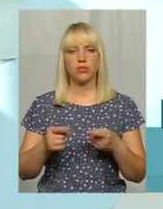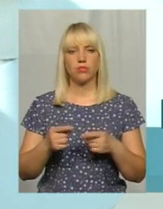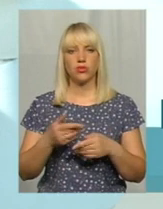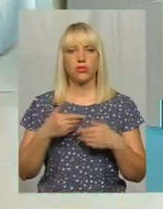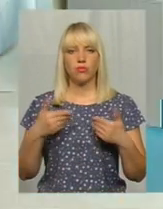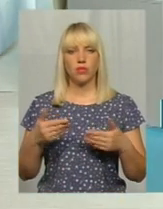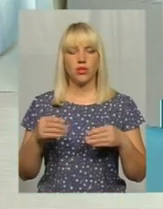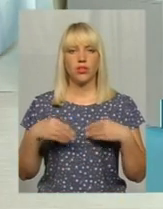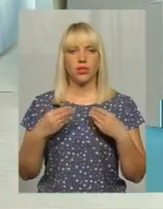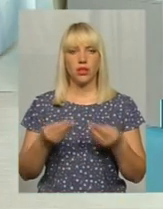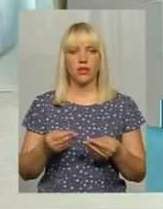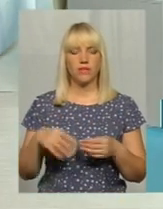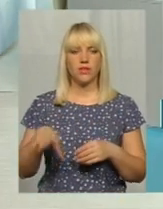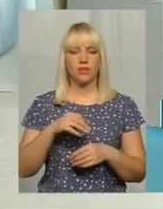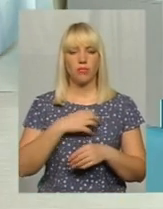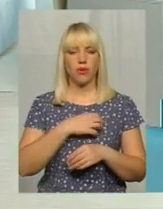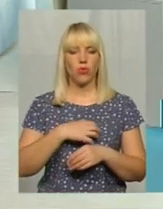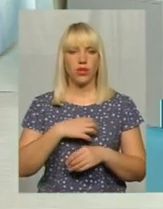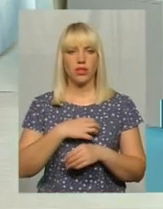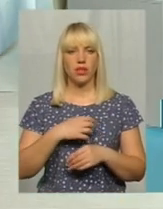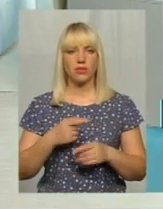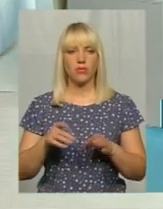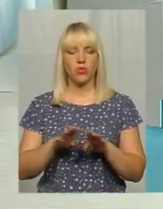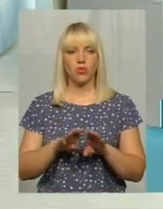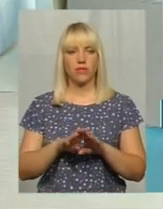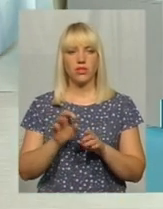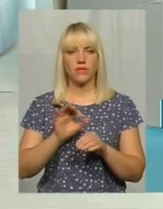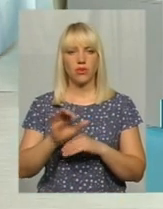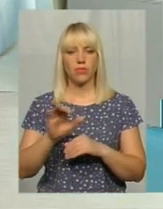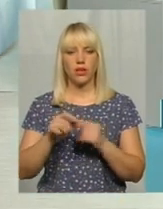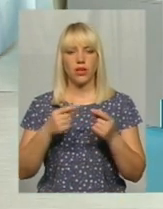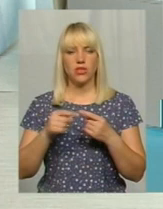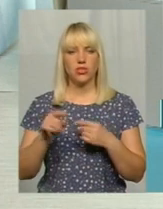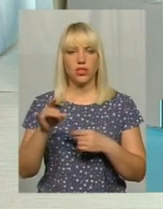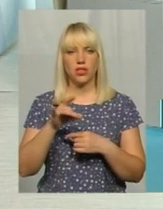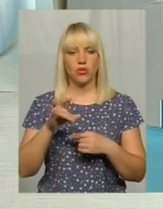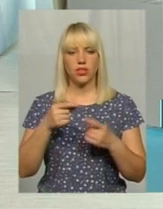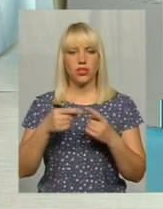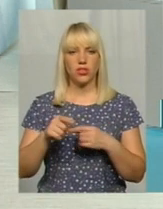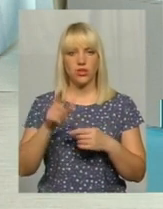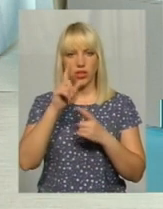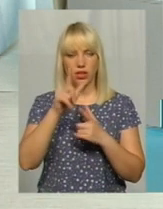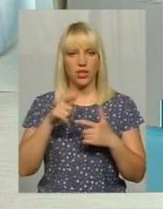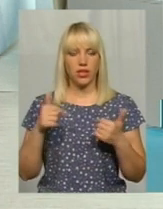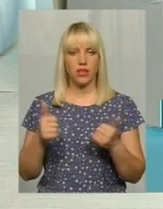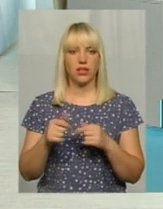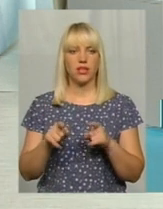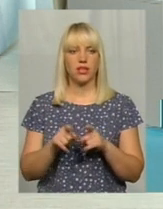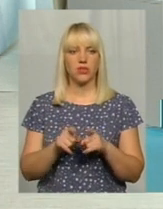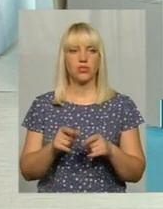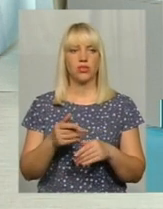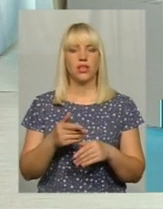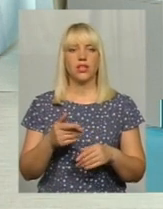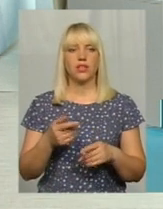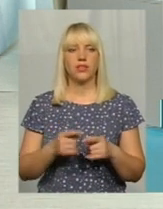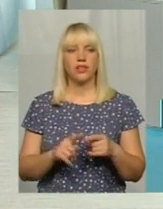так, надаємо їм пріоритетність порівняно з виробниками з інших регіонів або навіть з інших країн. Крім того, це, скажімо так,